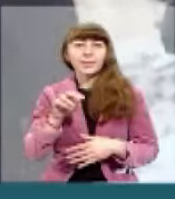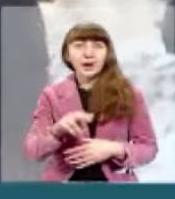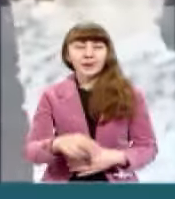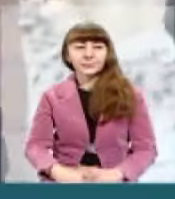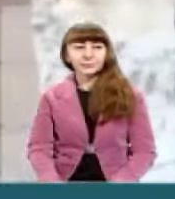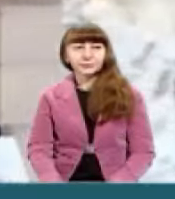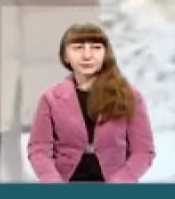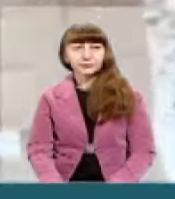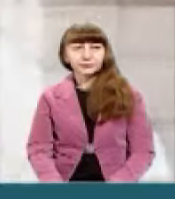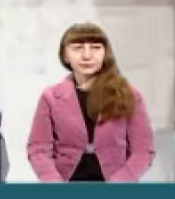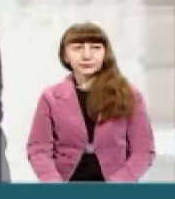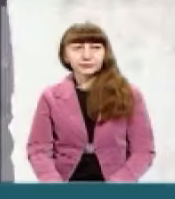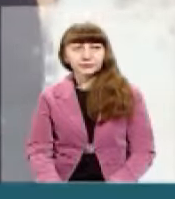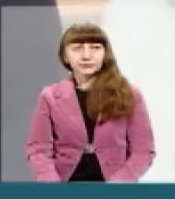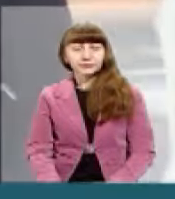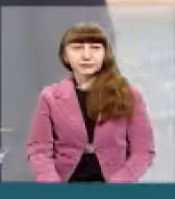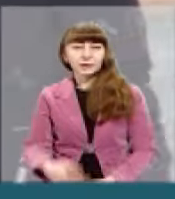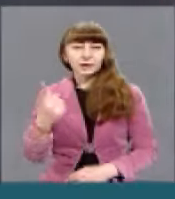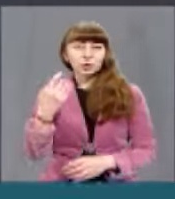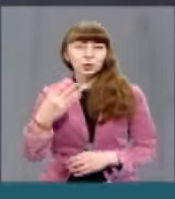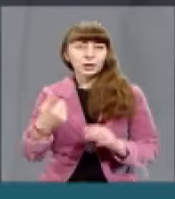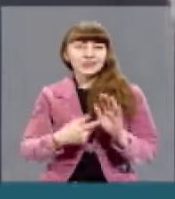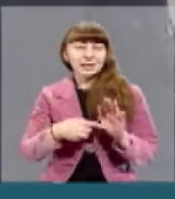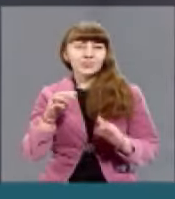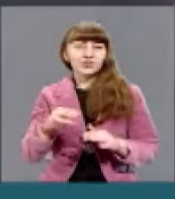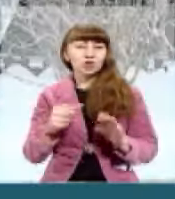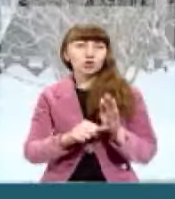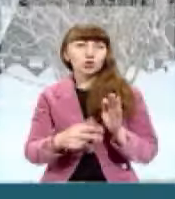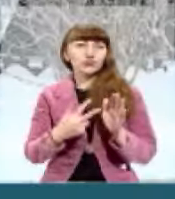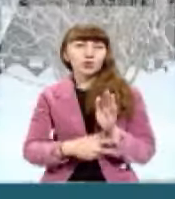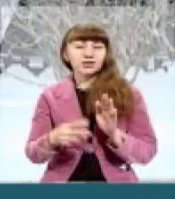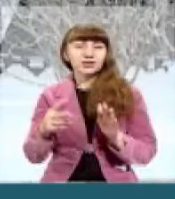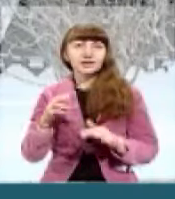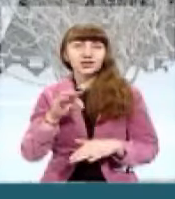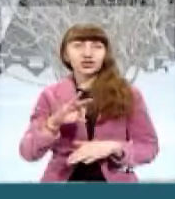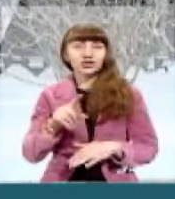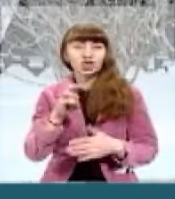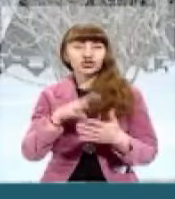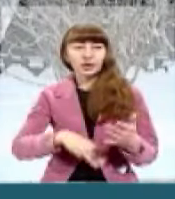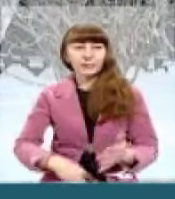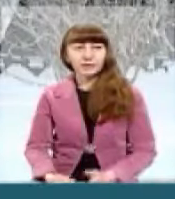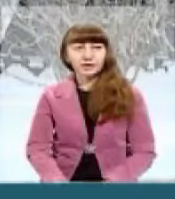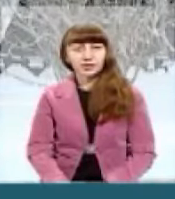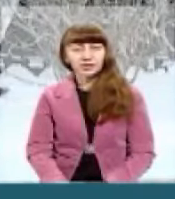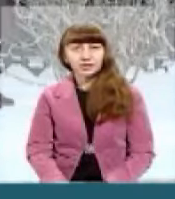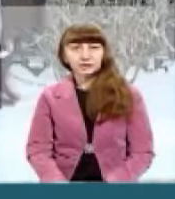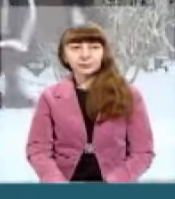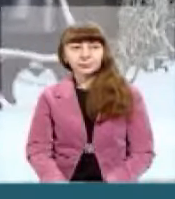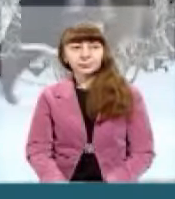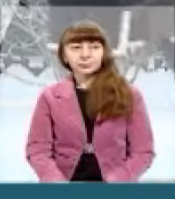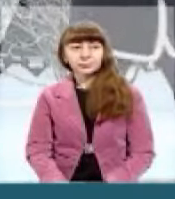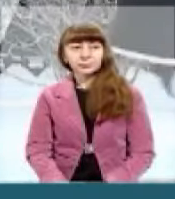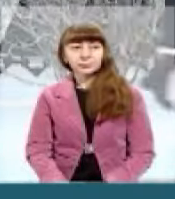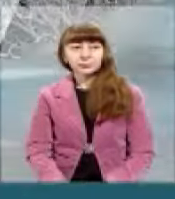переводе на наличные равняется сумме в 147 680 тенге. Маргарита Иванова, Алексей Руденко,